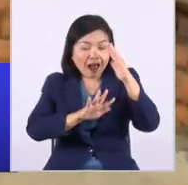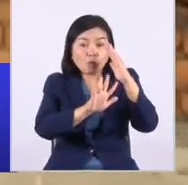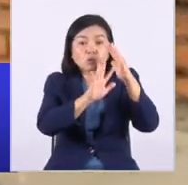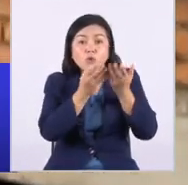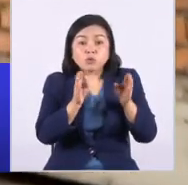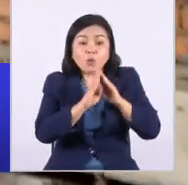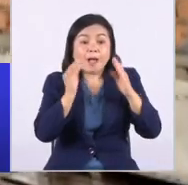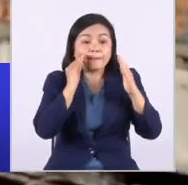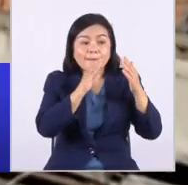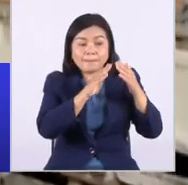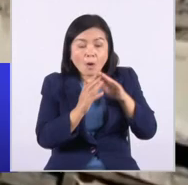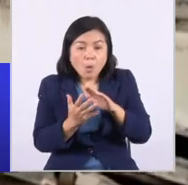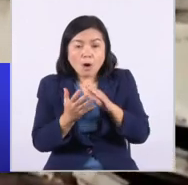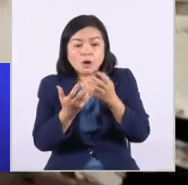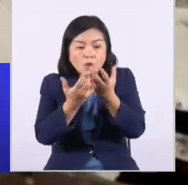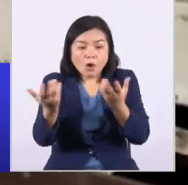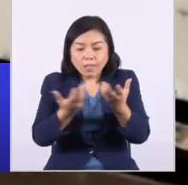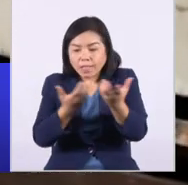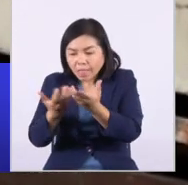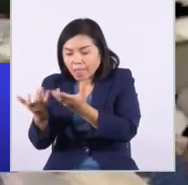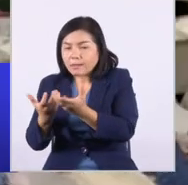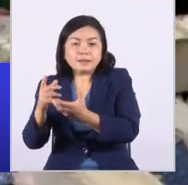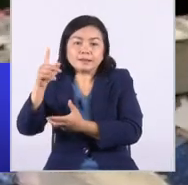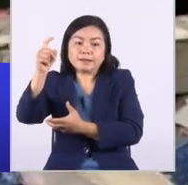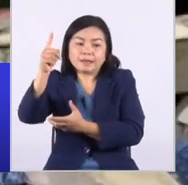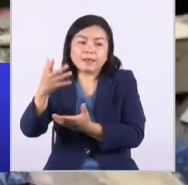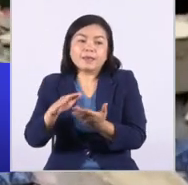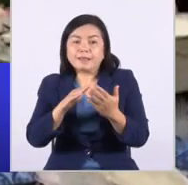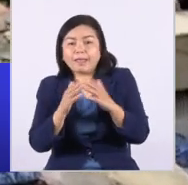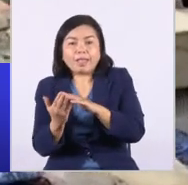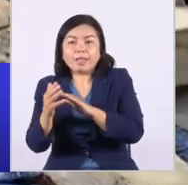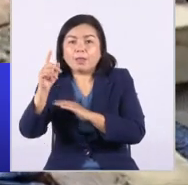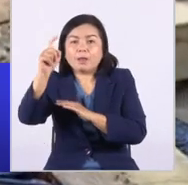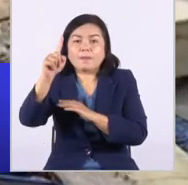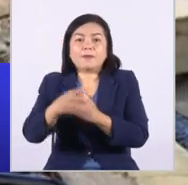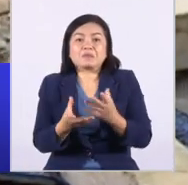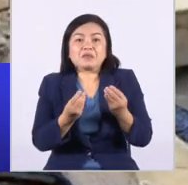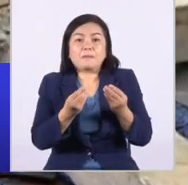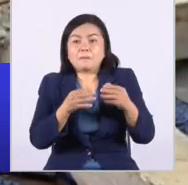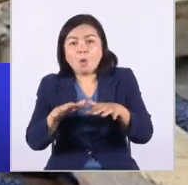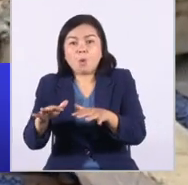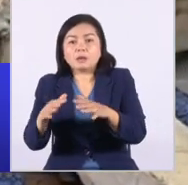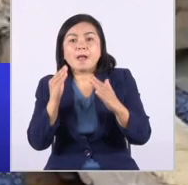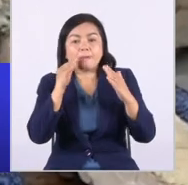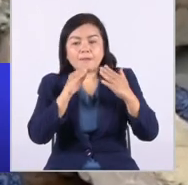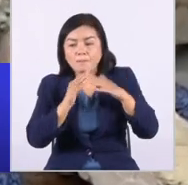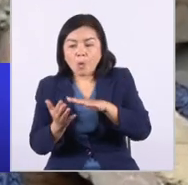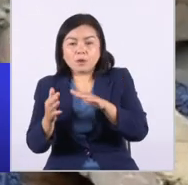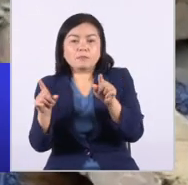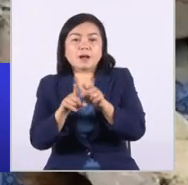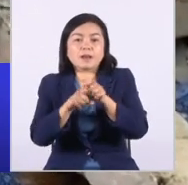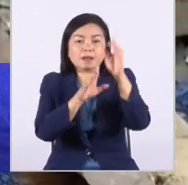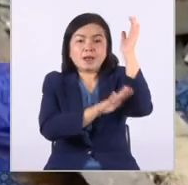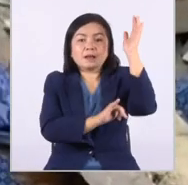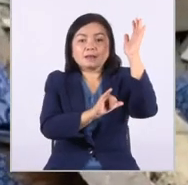ถล่มลงมาข้าวของเครื่องใช้ไม่ต้องพูดถึงพังเสียหายเองกระเทเล่แบบที่เห็นนี้มีที่ยะลานะคะ จากใต้ตอนล่างขึ้นมาต